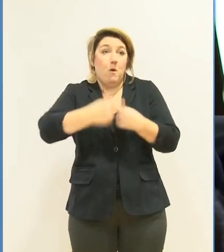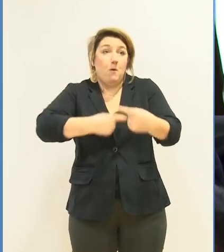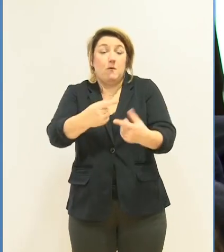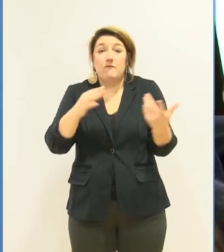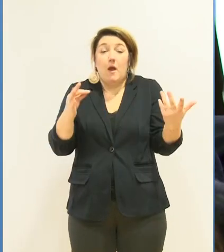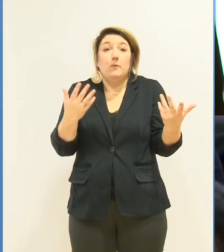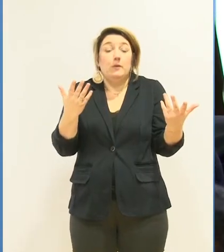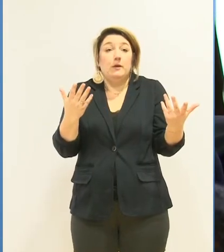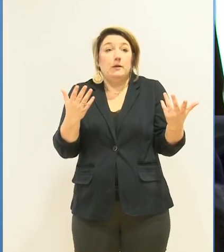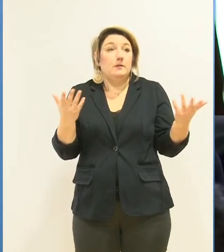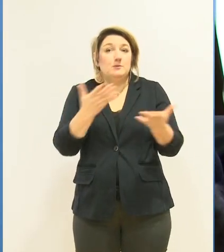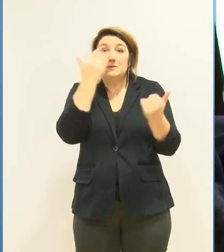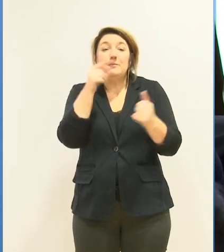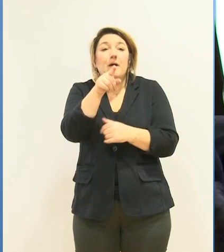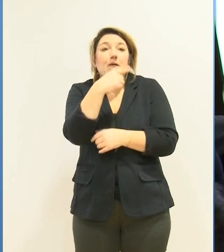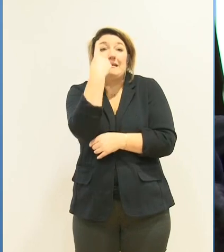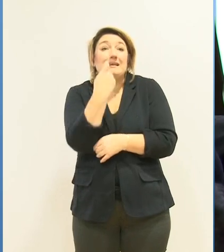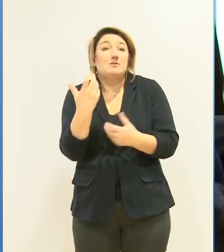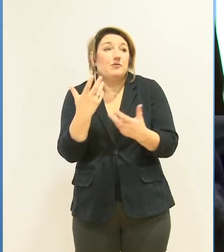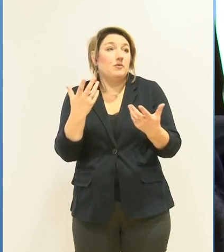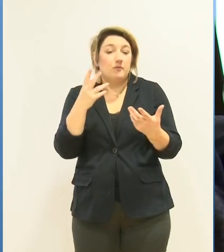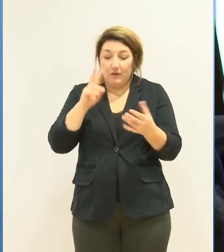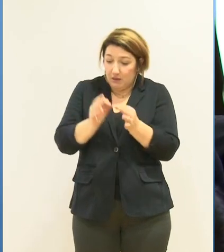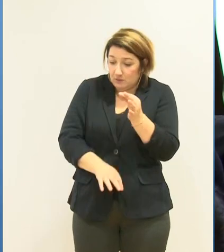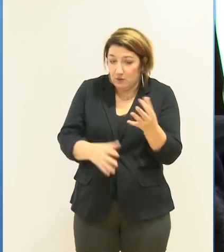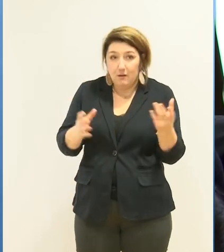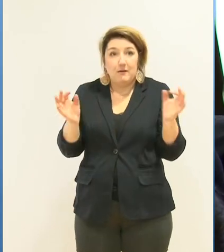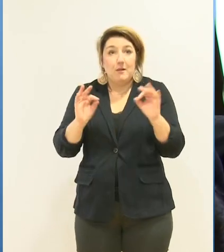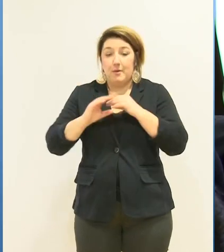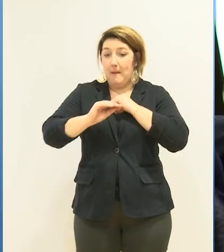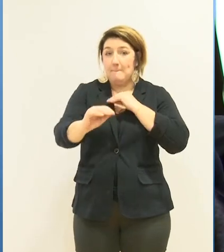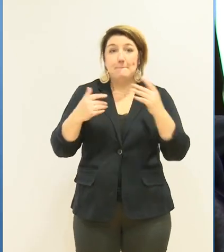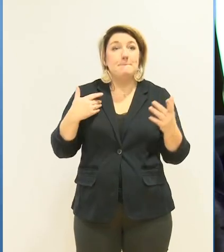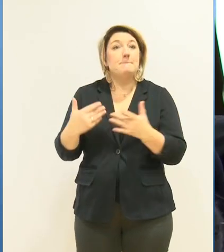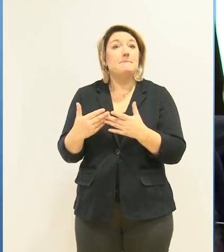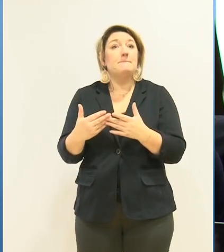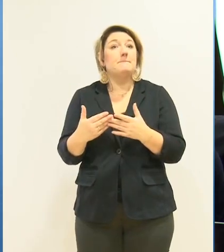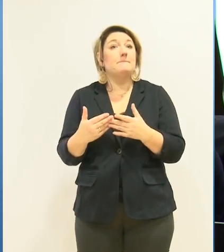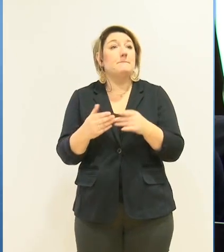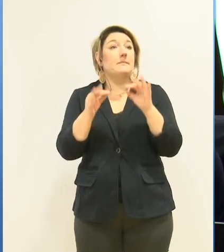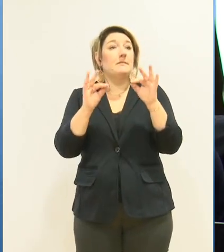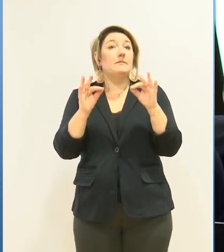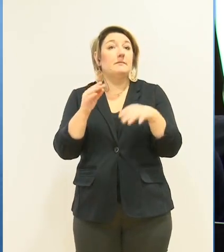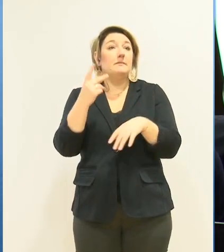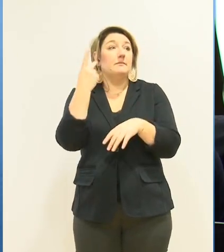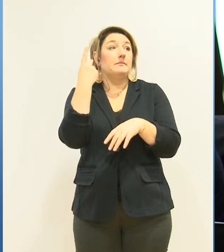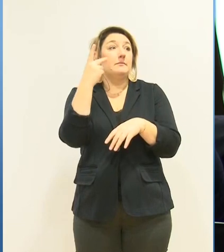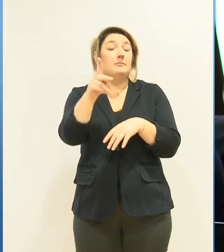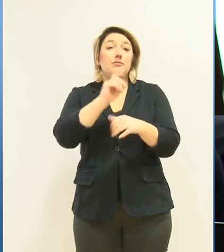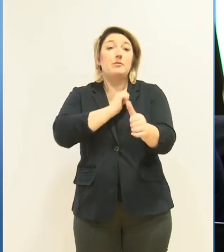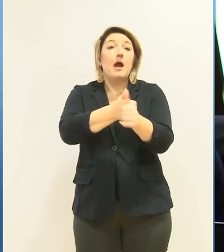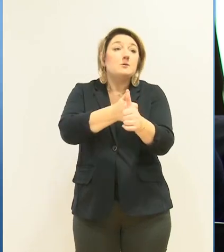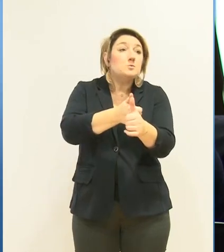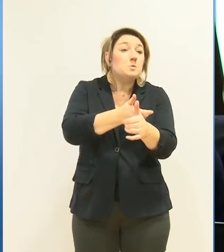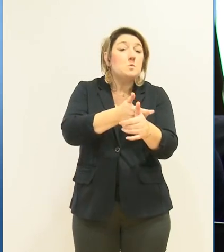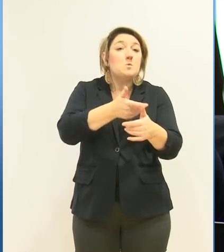bah oui en tout cas vous avez fait je sais pas exactement ce que où ça en est on n'a pas eu de nouvelles précises par rapport à votre votre votre action en justice